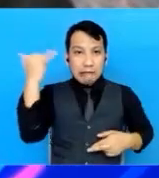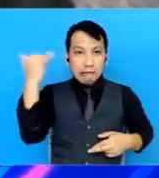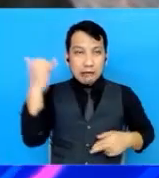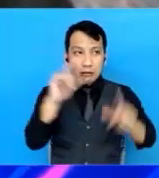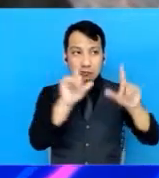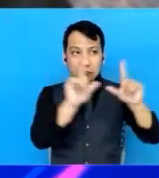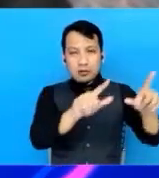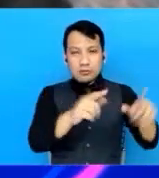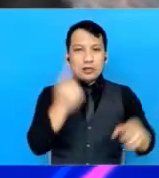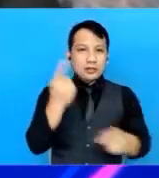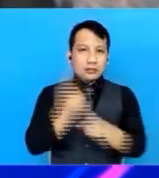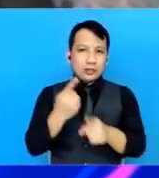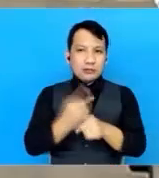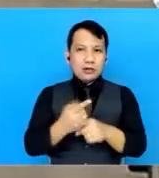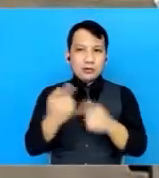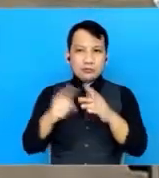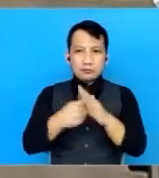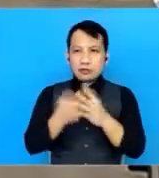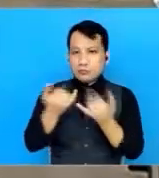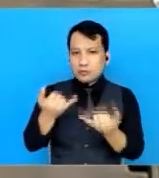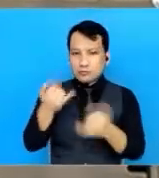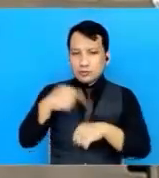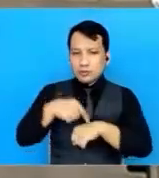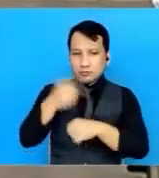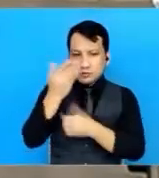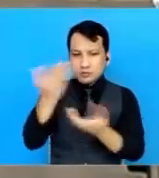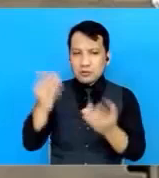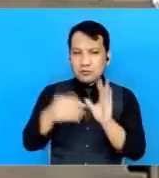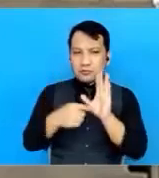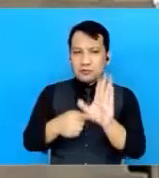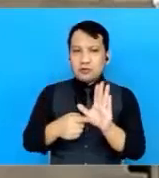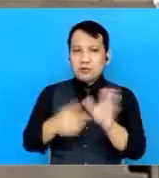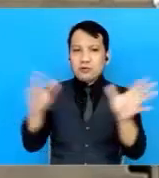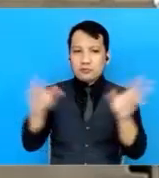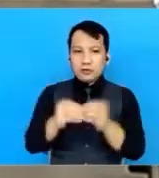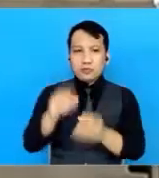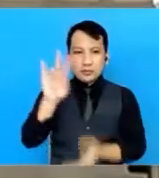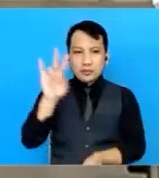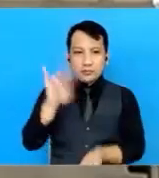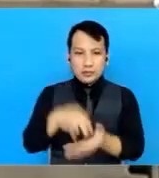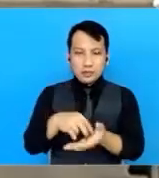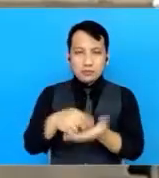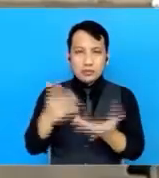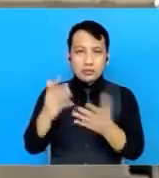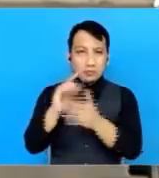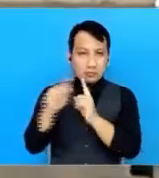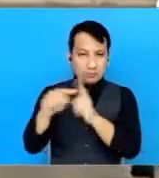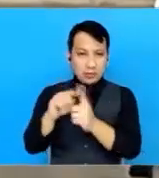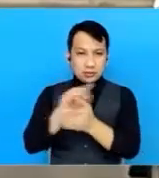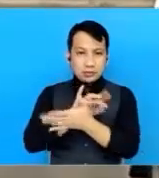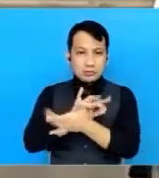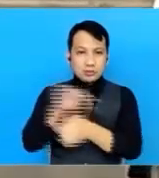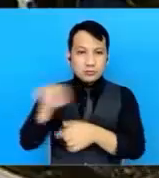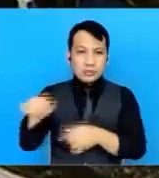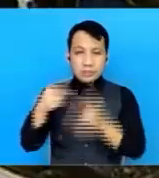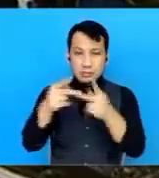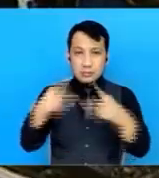Tama, it's high time for us to do that now. Sa ngayon, halos 7,000 na ang kaso ng COVID-19 sa